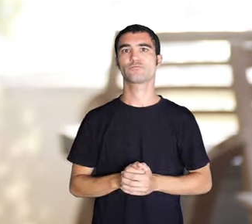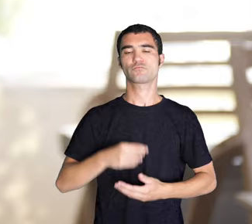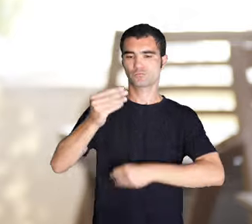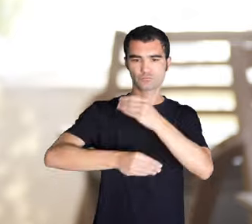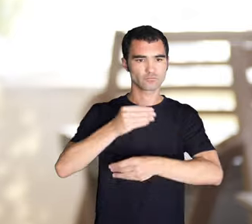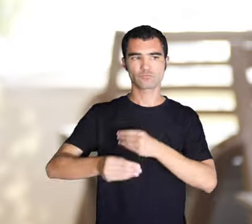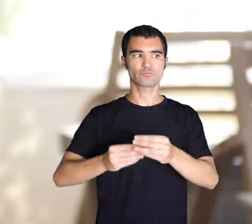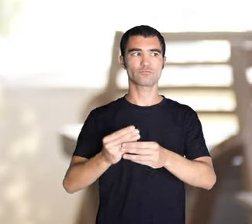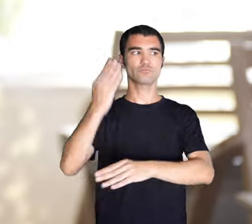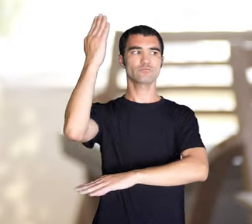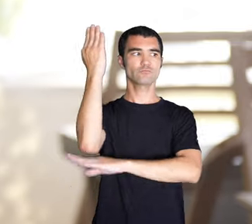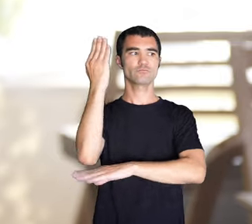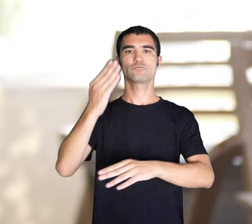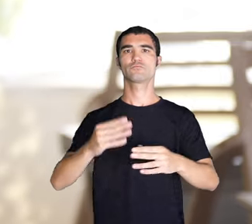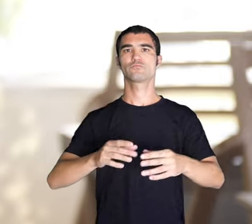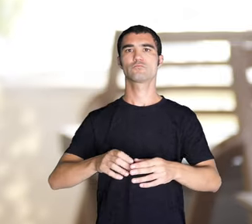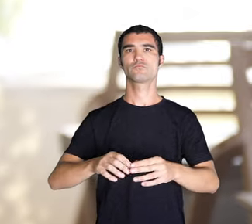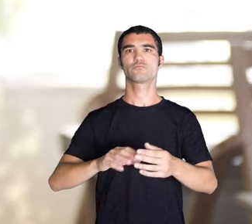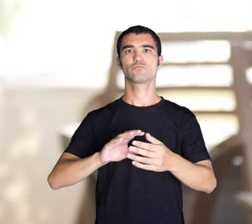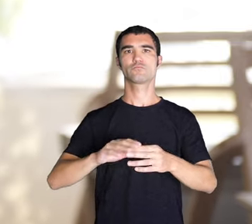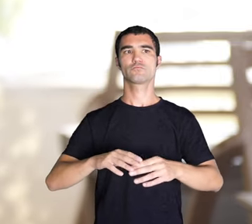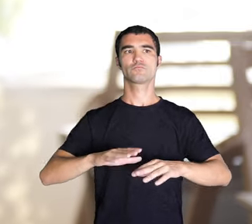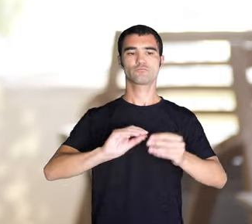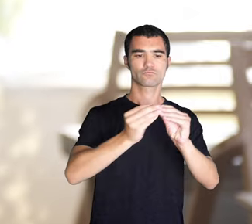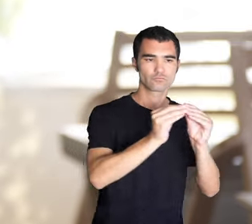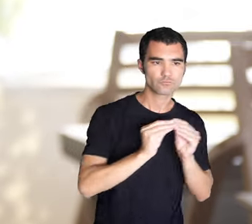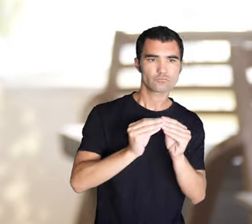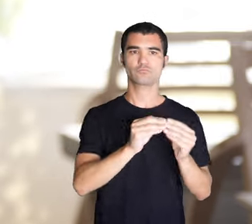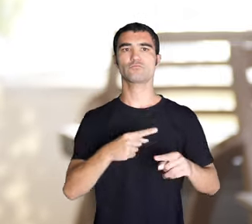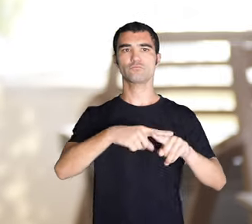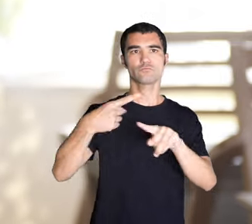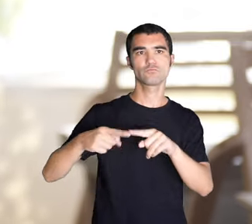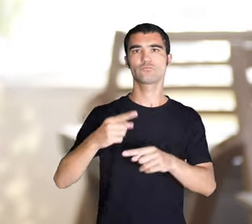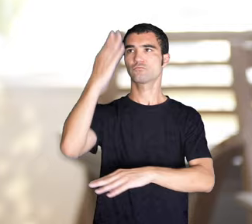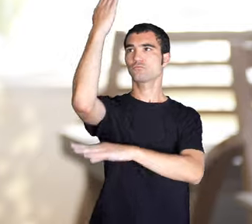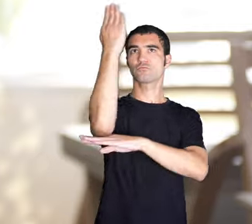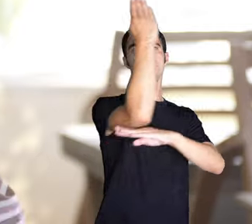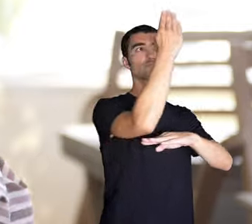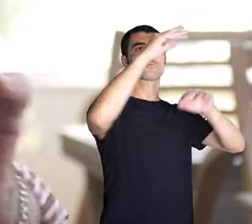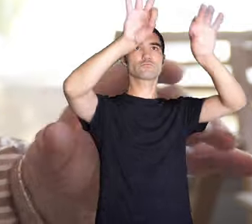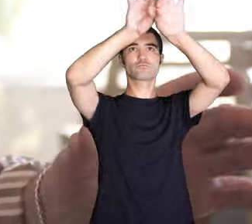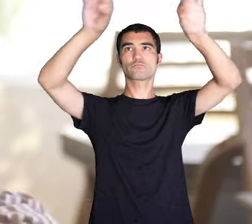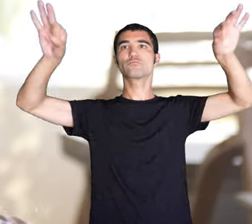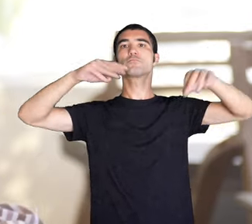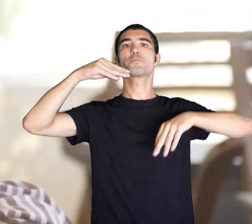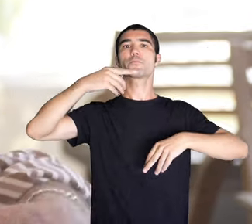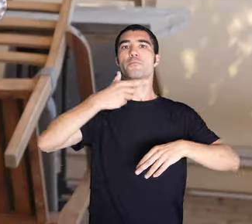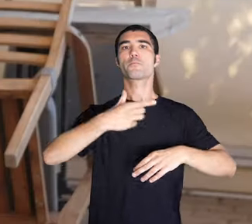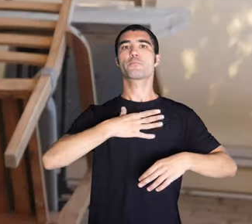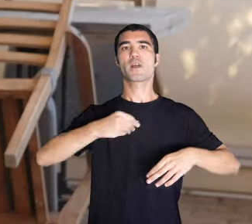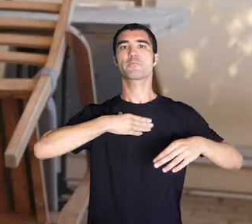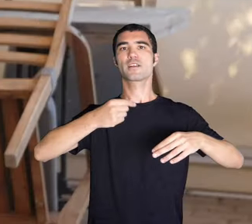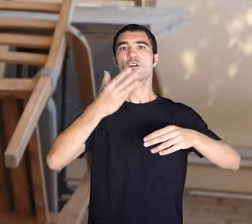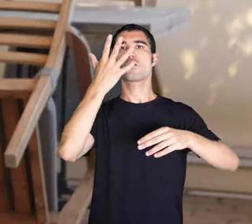feien palos enramats de mata i després els clavaven i penjaven paperins